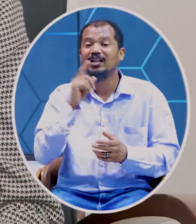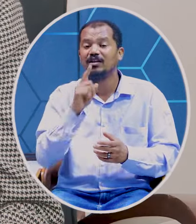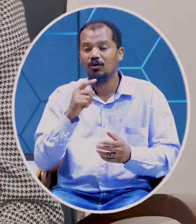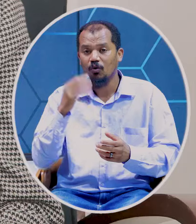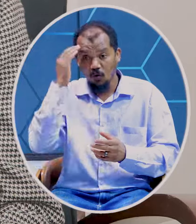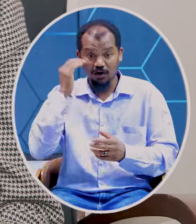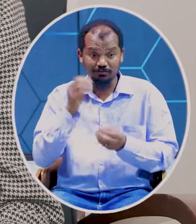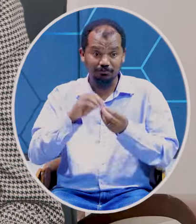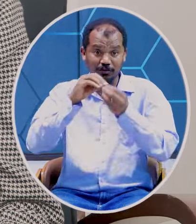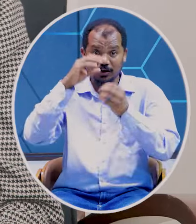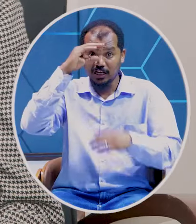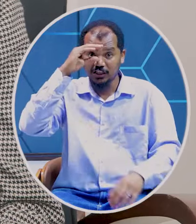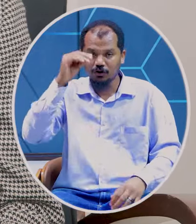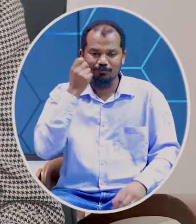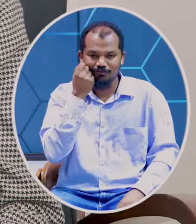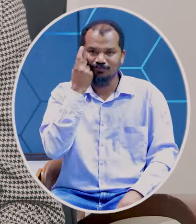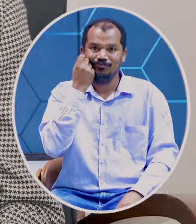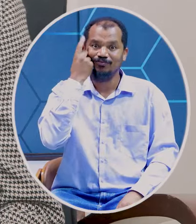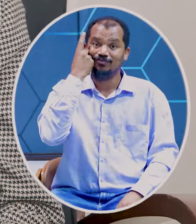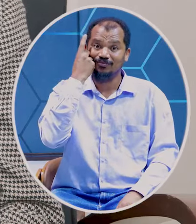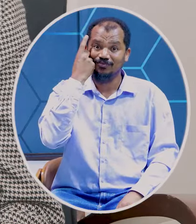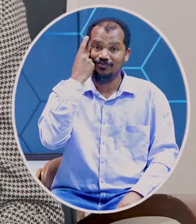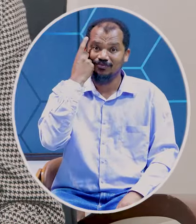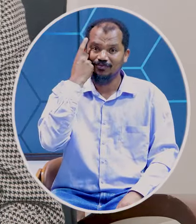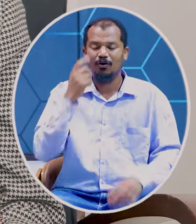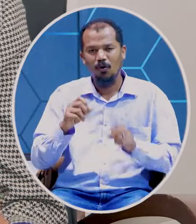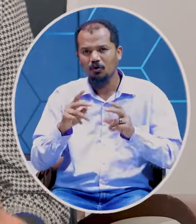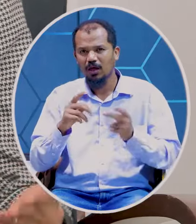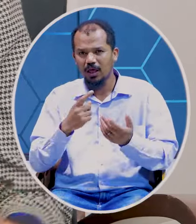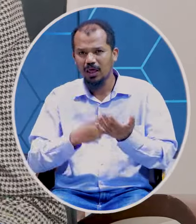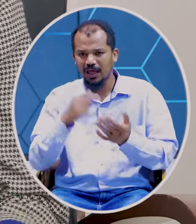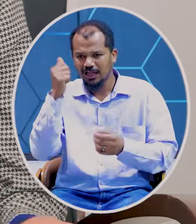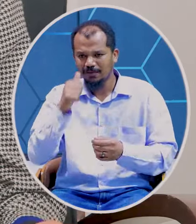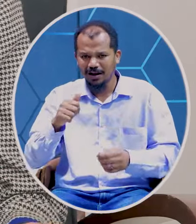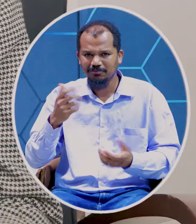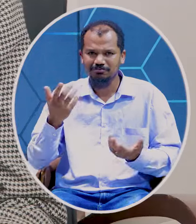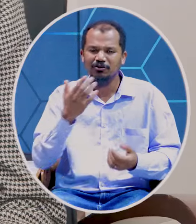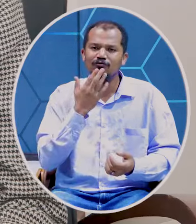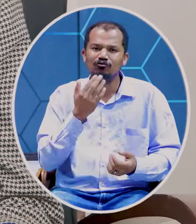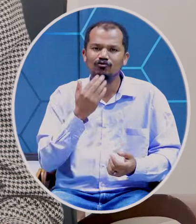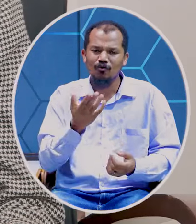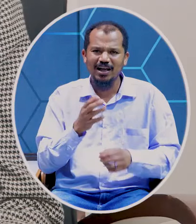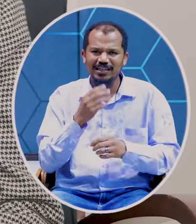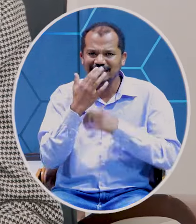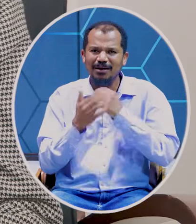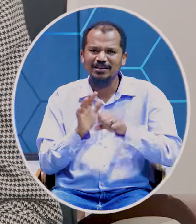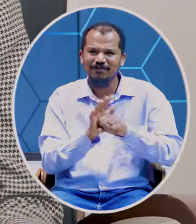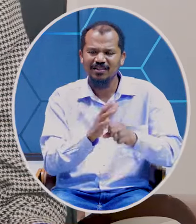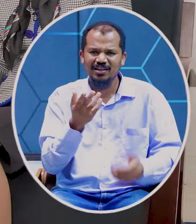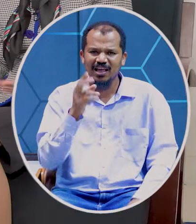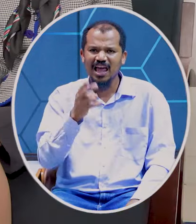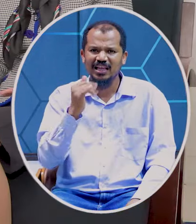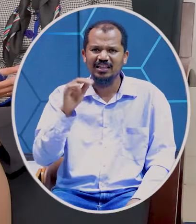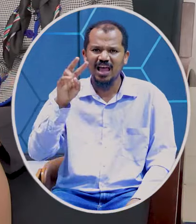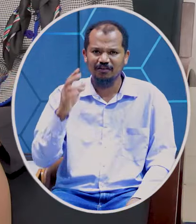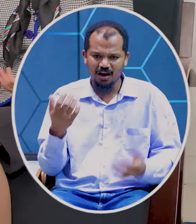ነው እንዳልሽው እውቀቱ በጨመረ ቁጥር ሰው እየተረዳ በመጣ ቁጥር ኦኬ ይሄን እንደማንኛውም ስኳር ለምሳሌ ግፊት